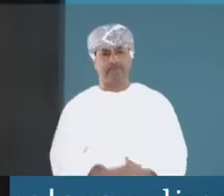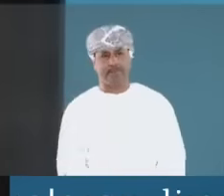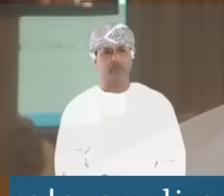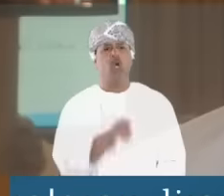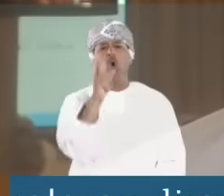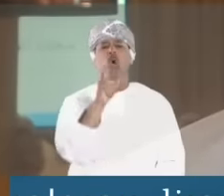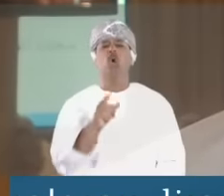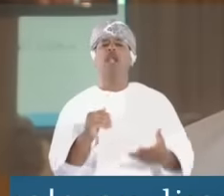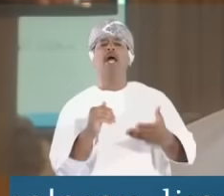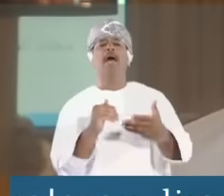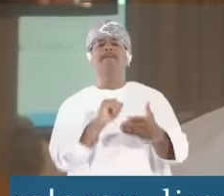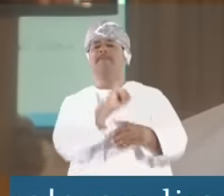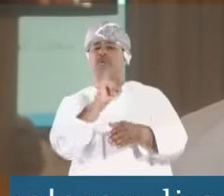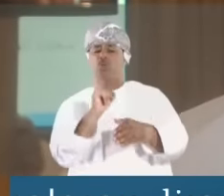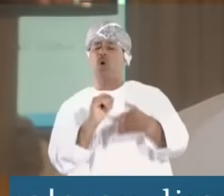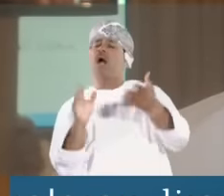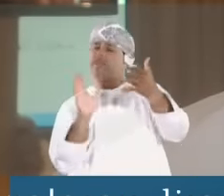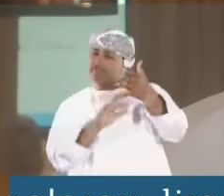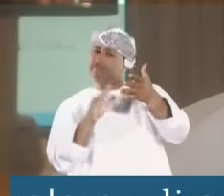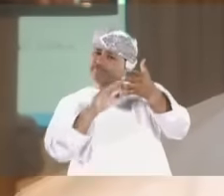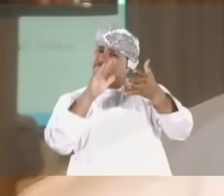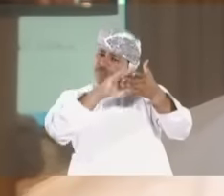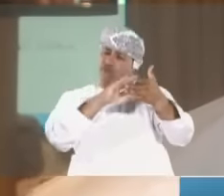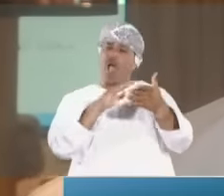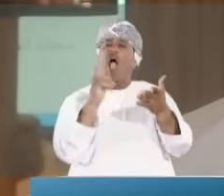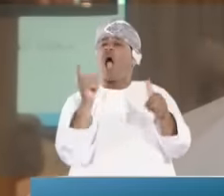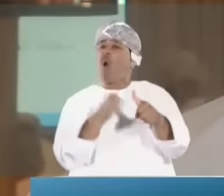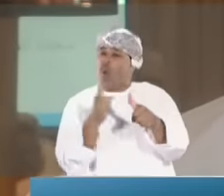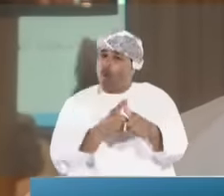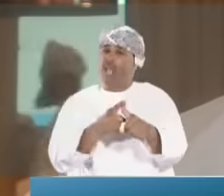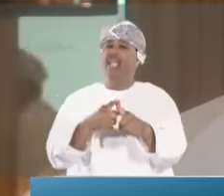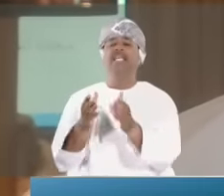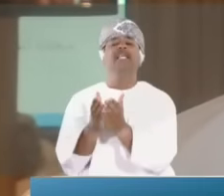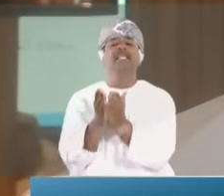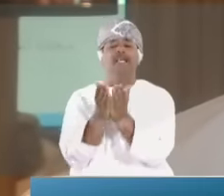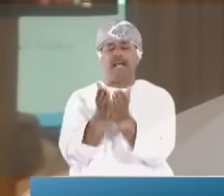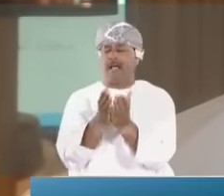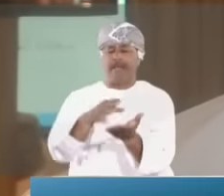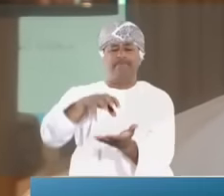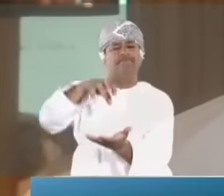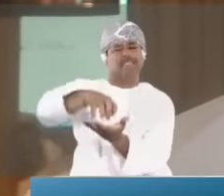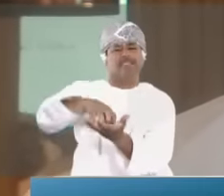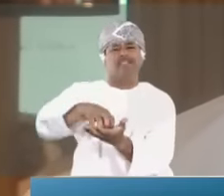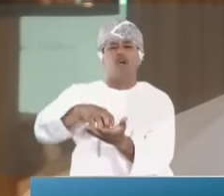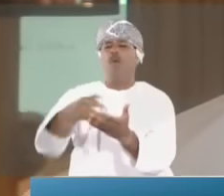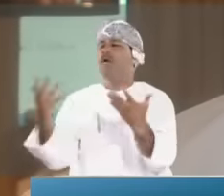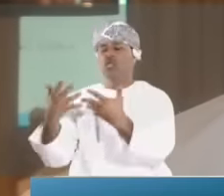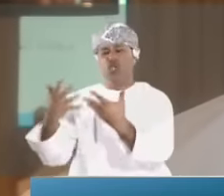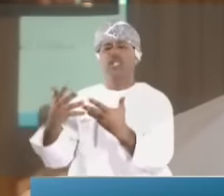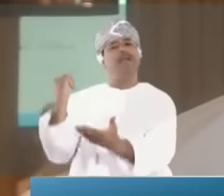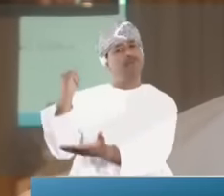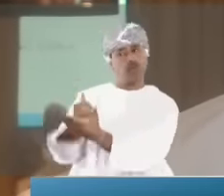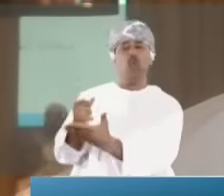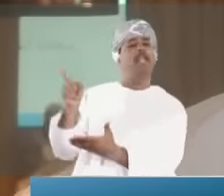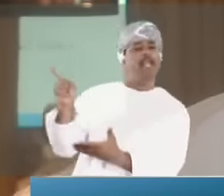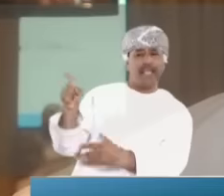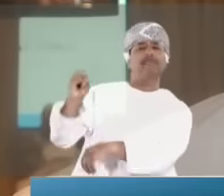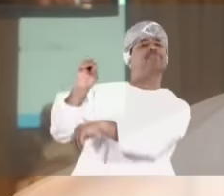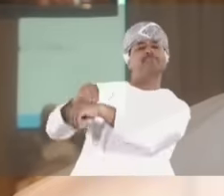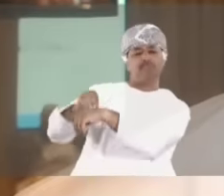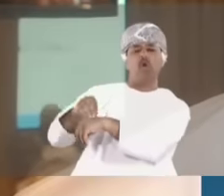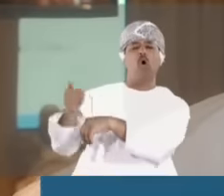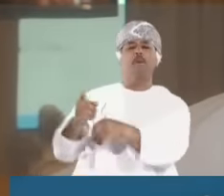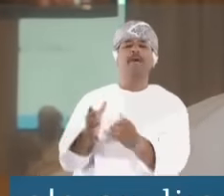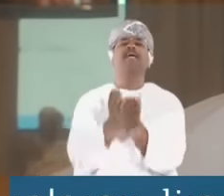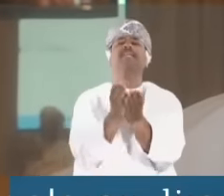عدة مراحل، المرحلة الأولى هو تجهيز الميناء البري، وأرسي العمل على شركة، على إحدى الشركات لتجهيز هذا